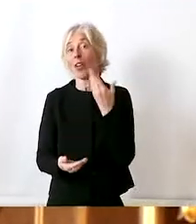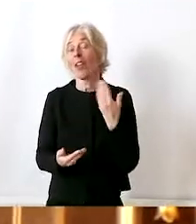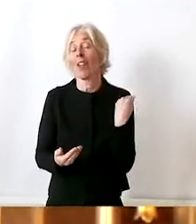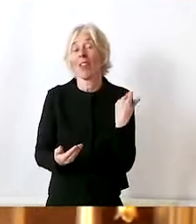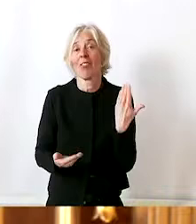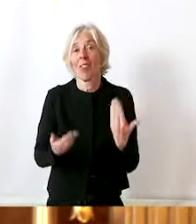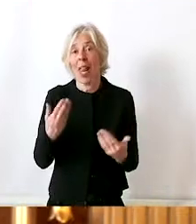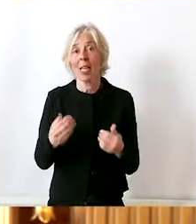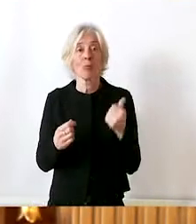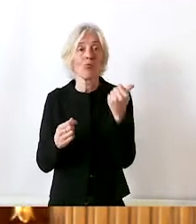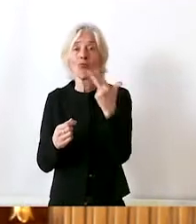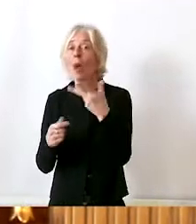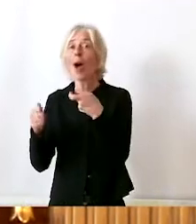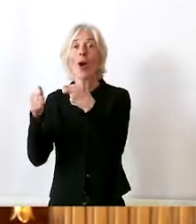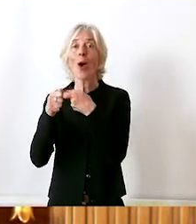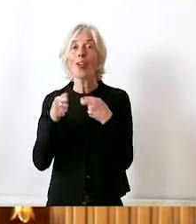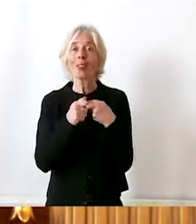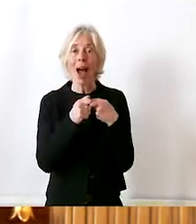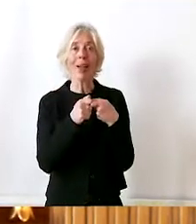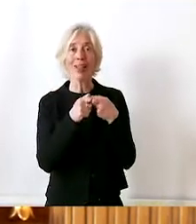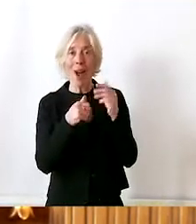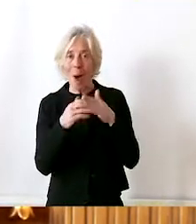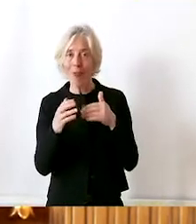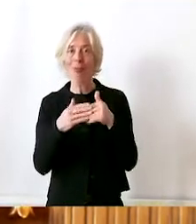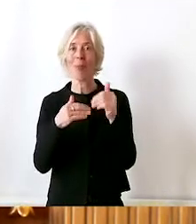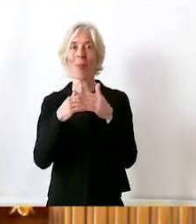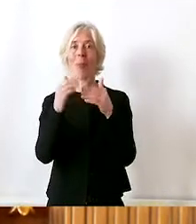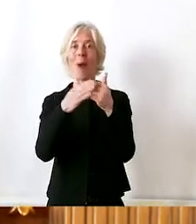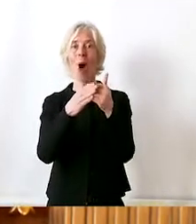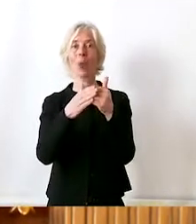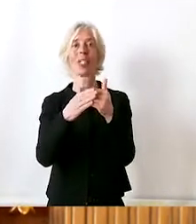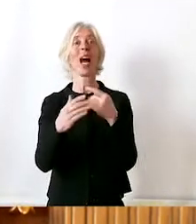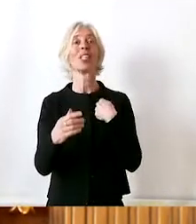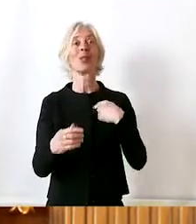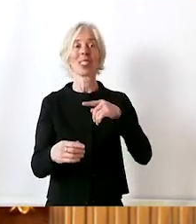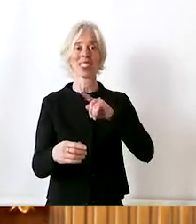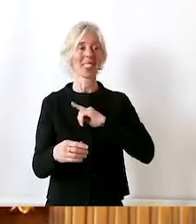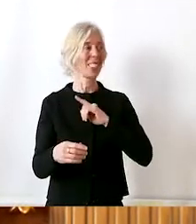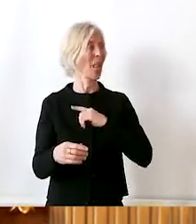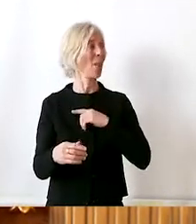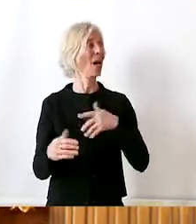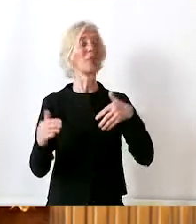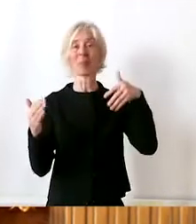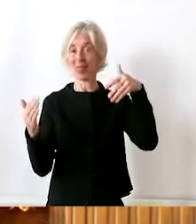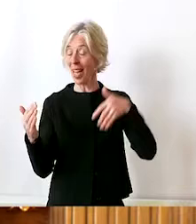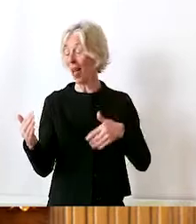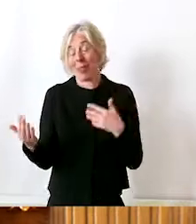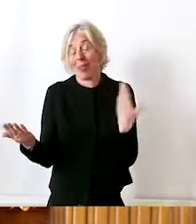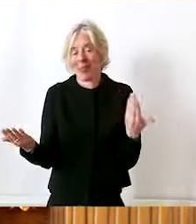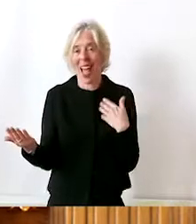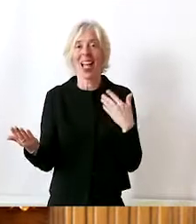den ein oder anderen Kontakt hat. Ansonsten, mich kriegen Sie jetzt nicht mehr los, das ist der Preis für den Klimapakt.